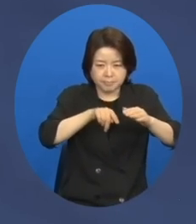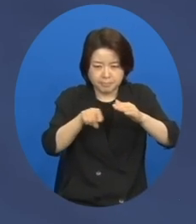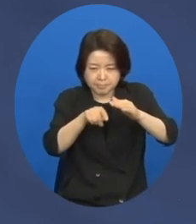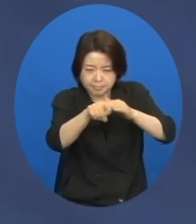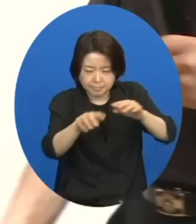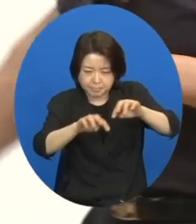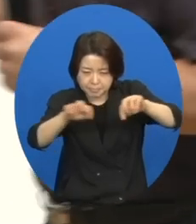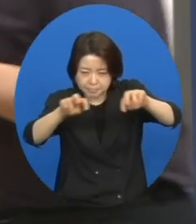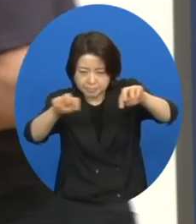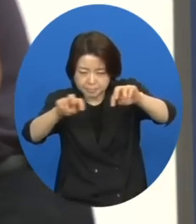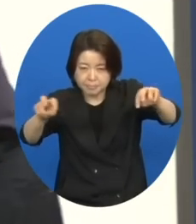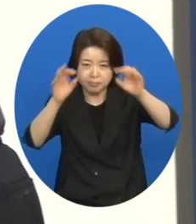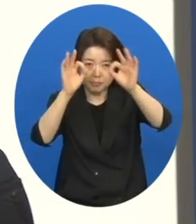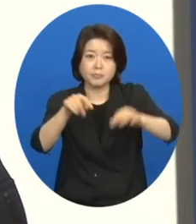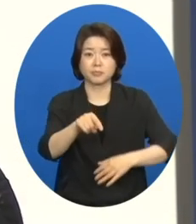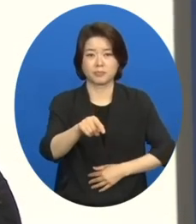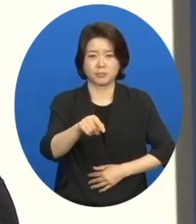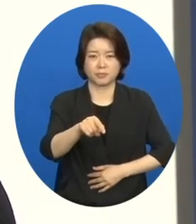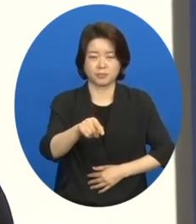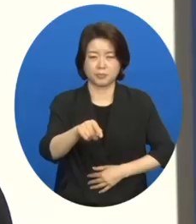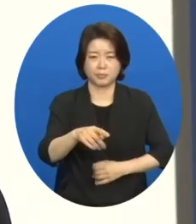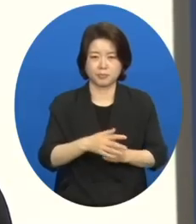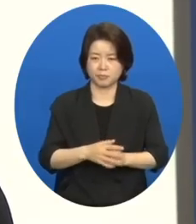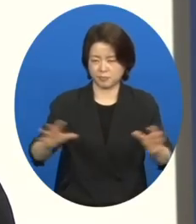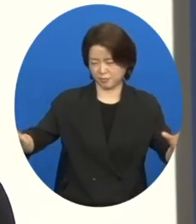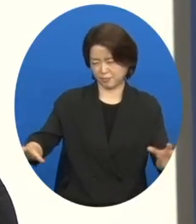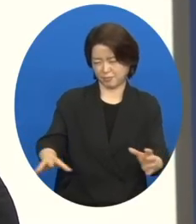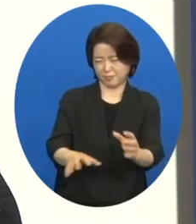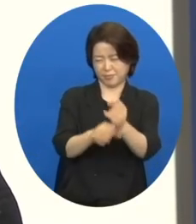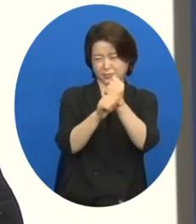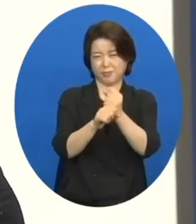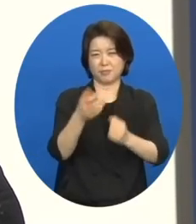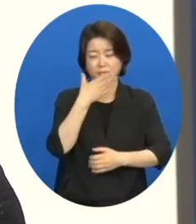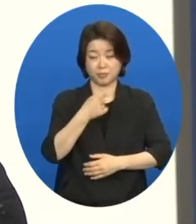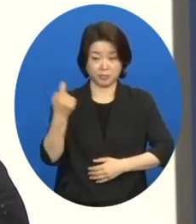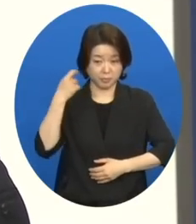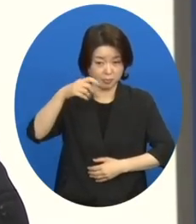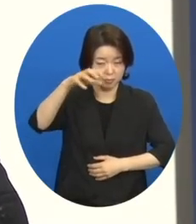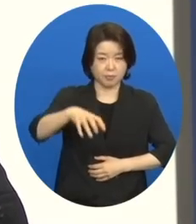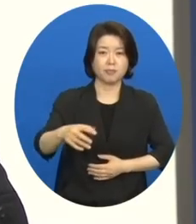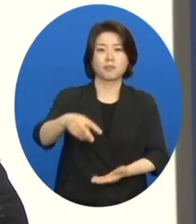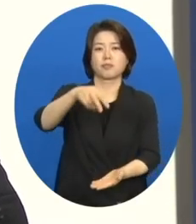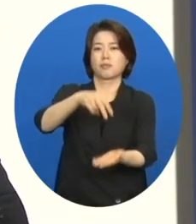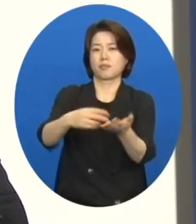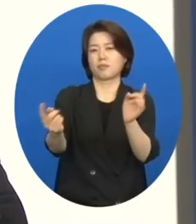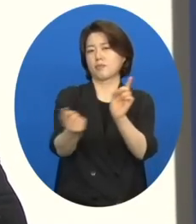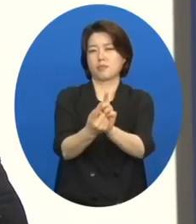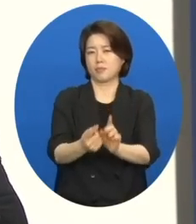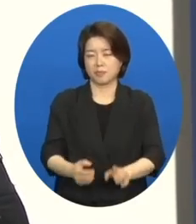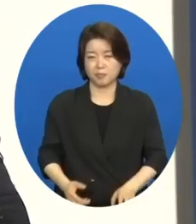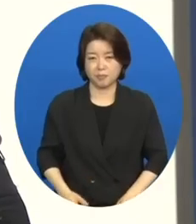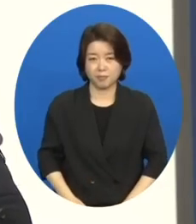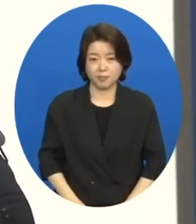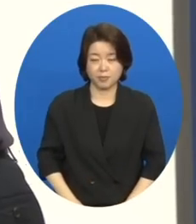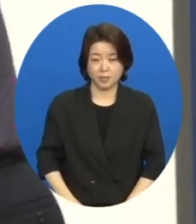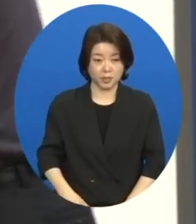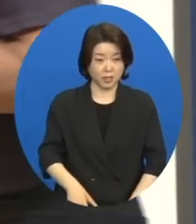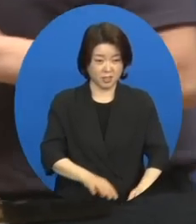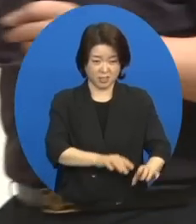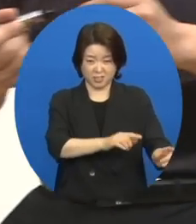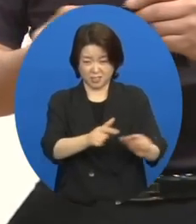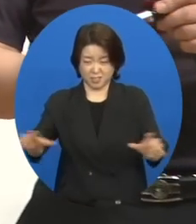우리가 복음을 총체적 복음 앞에 서게 됐어요. 총체적 복음. 이건 무슨